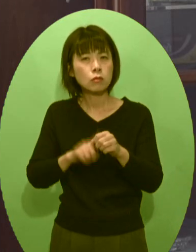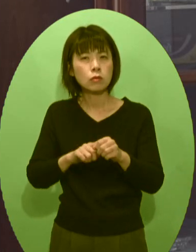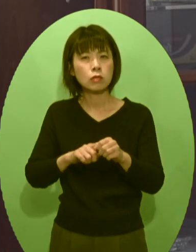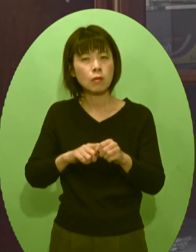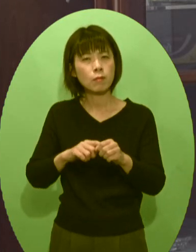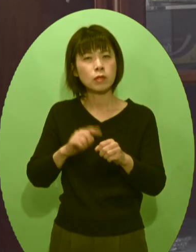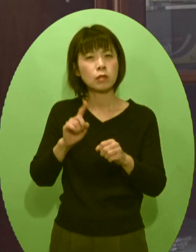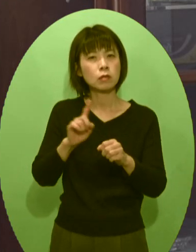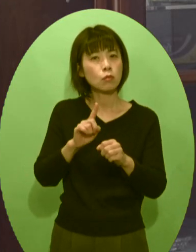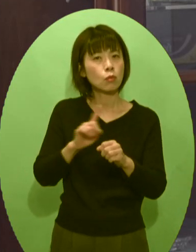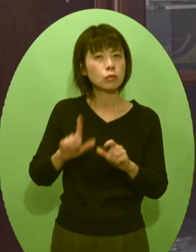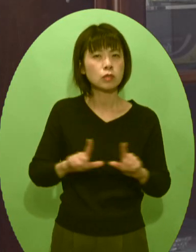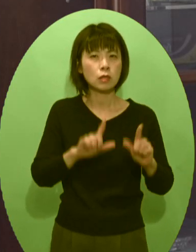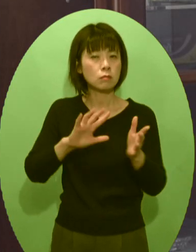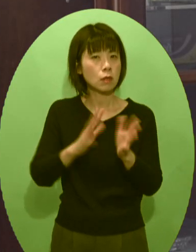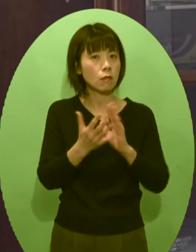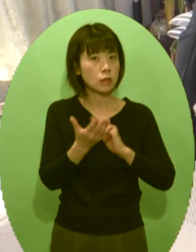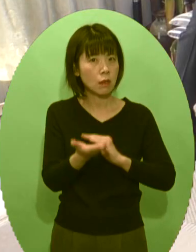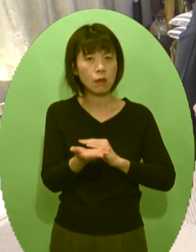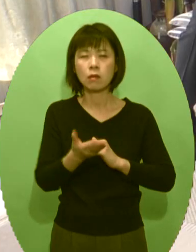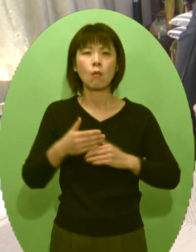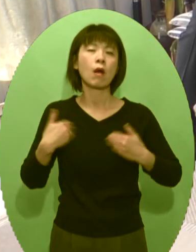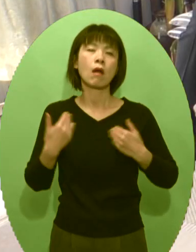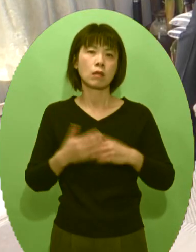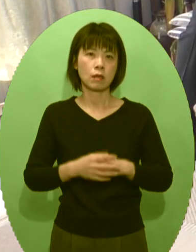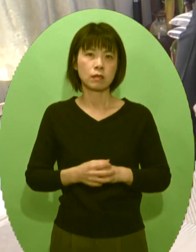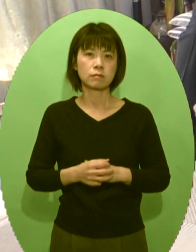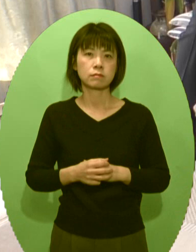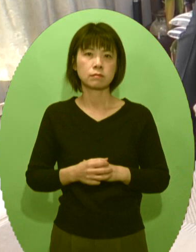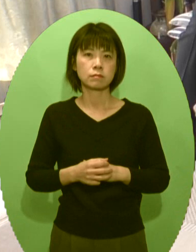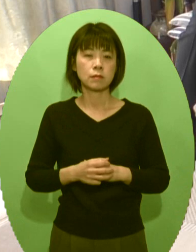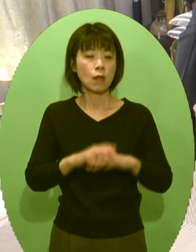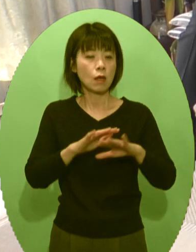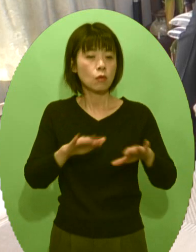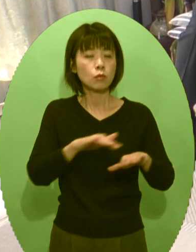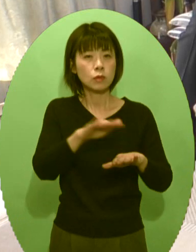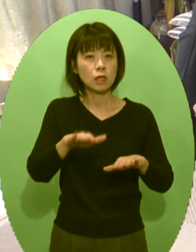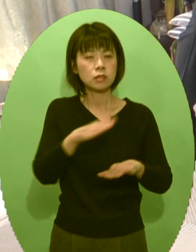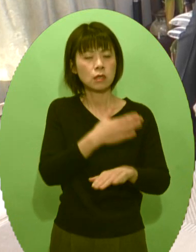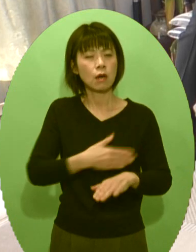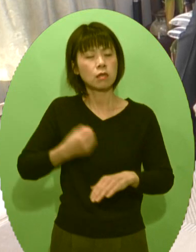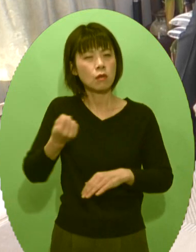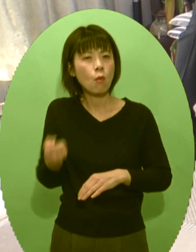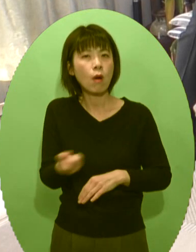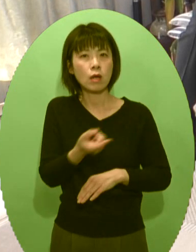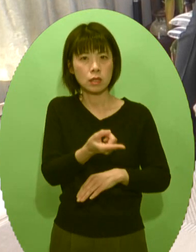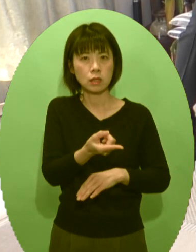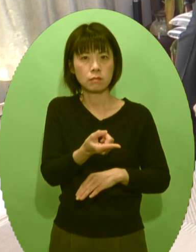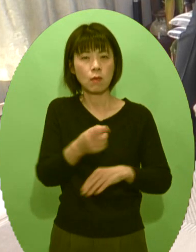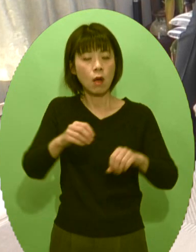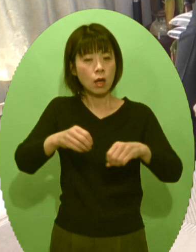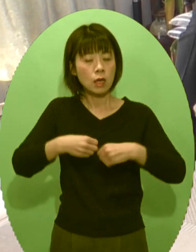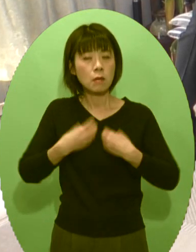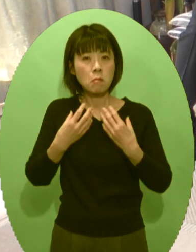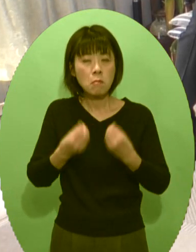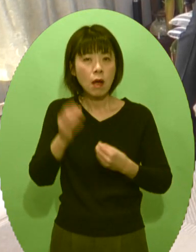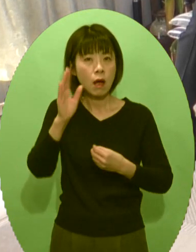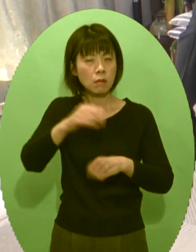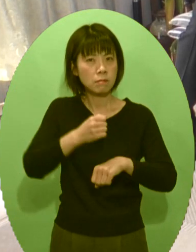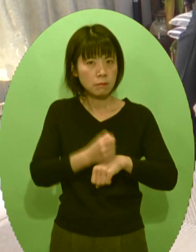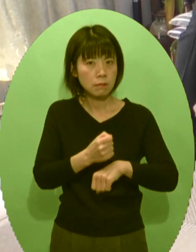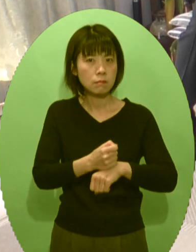ょっとイメージもできないと思うんですよ。本当にああいう子たちは体が弱いから、一回感染したらもう大変なことになっちゃうんですよ